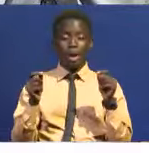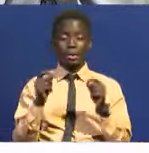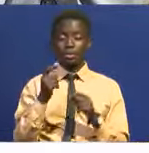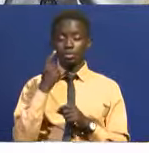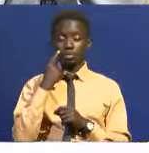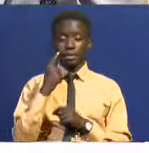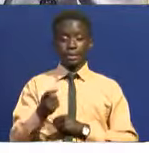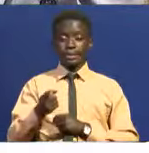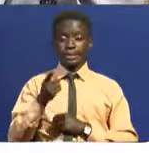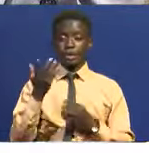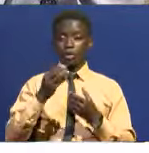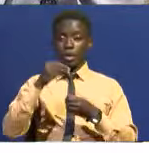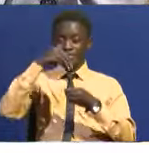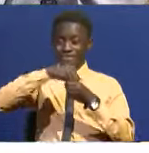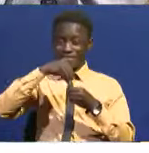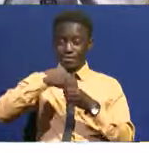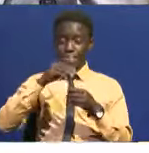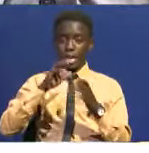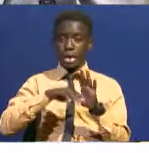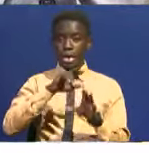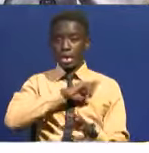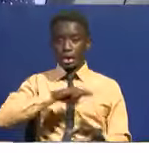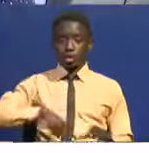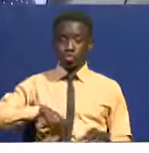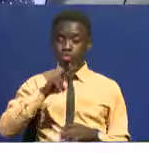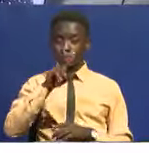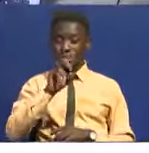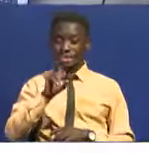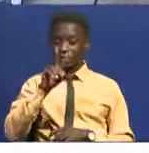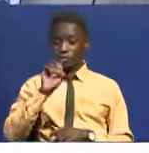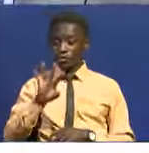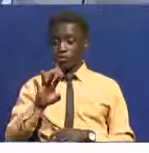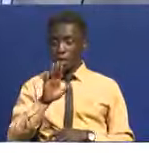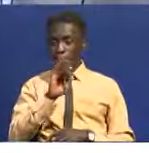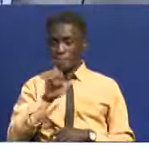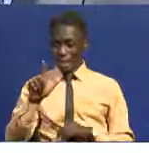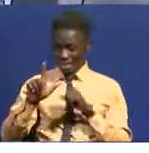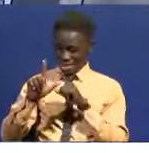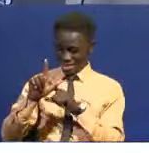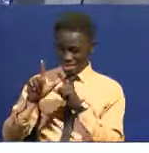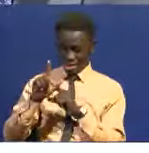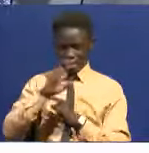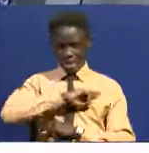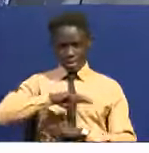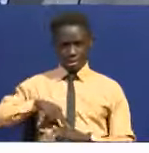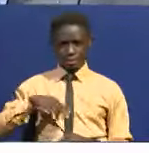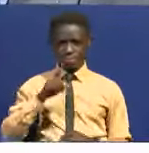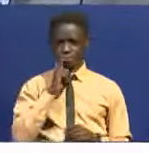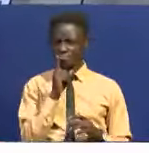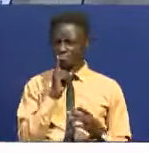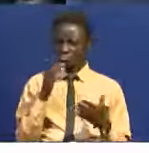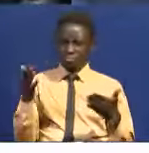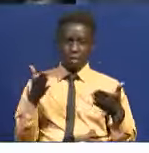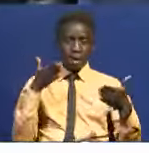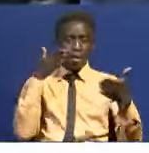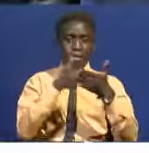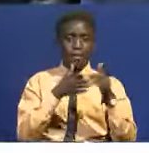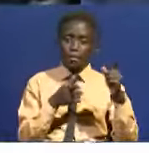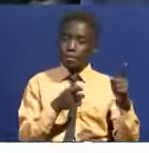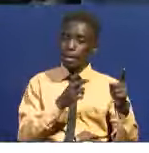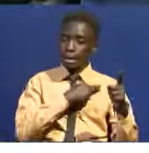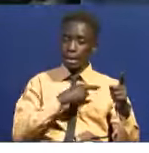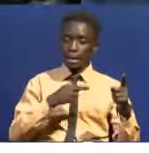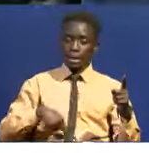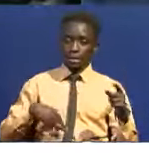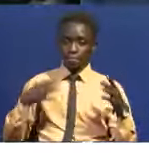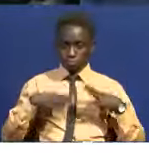ya kidini ya mwaka 2024, wakisema huna hujumu uhuru wa kuabudu, ambapo walimsihi rais azingatie ahadi